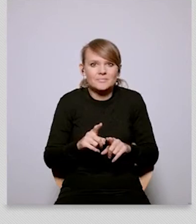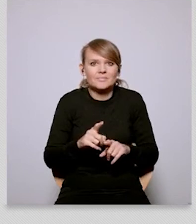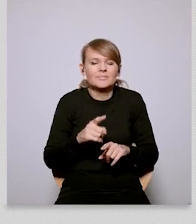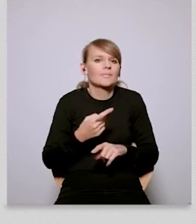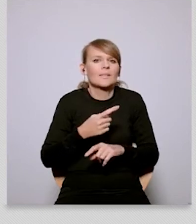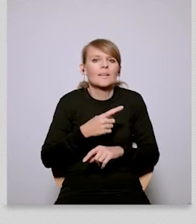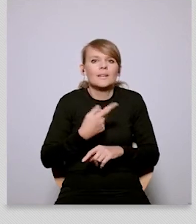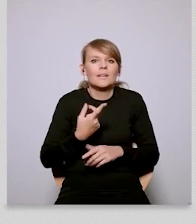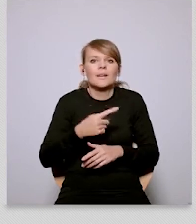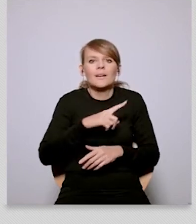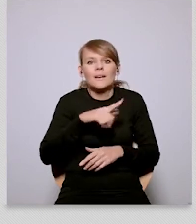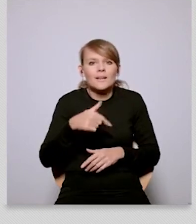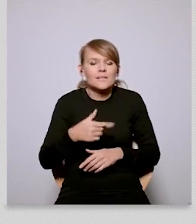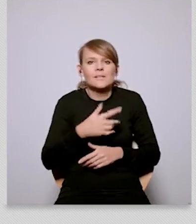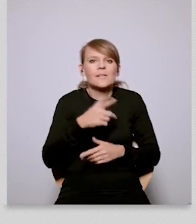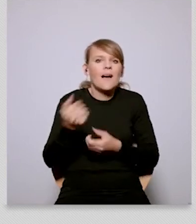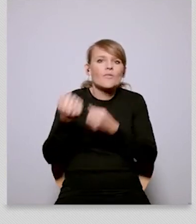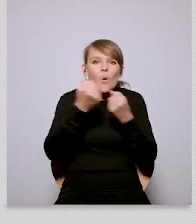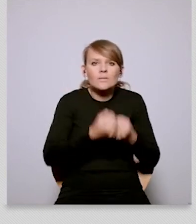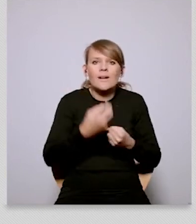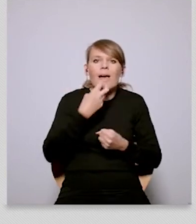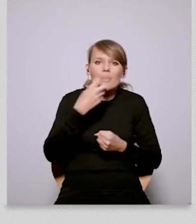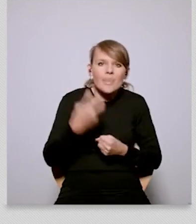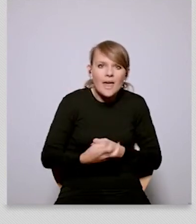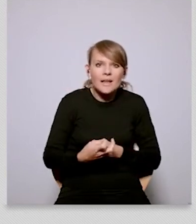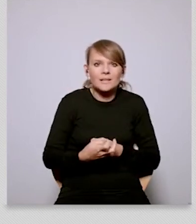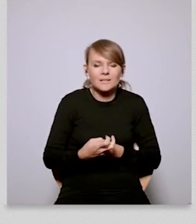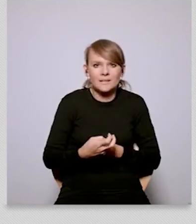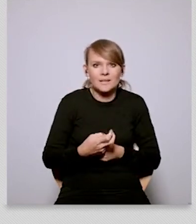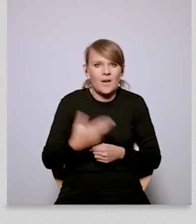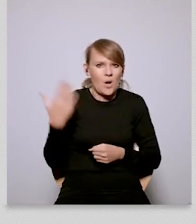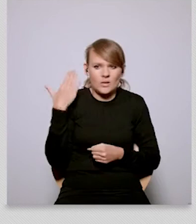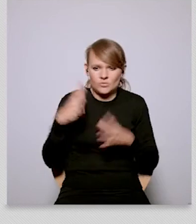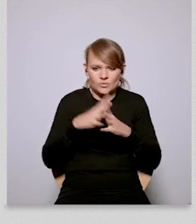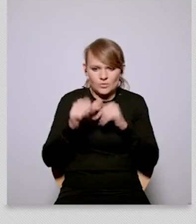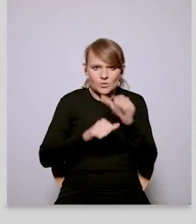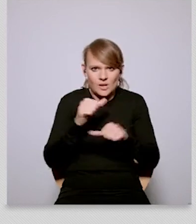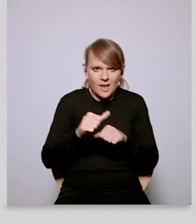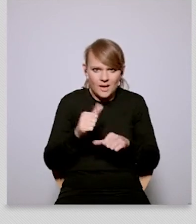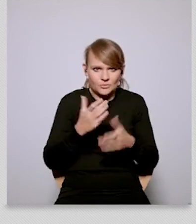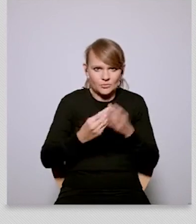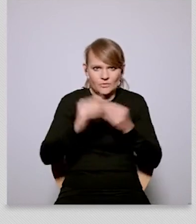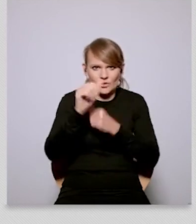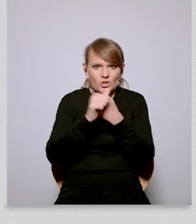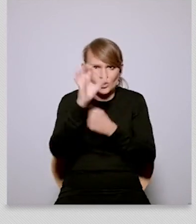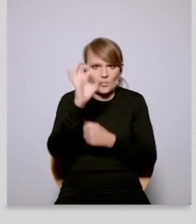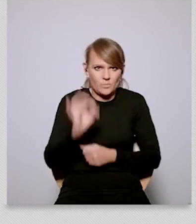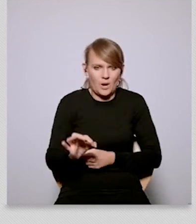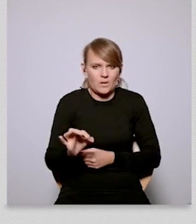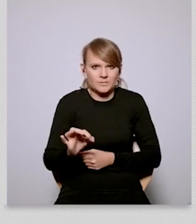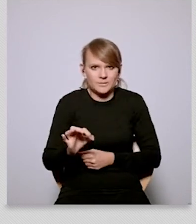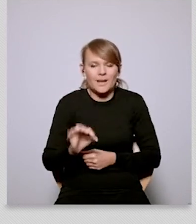zależność od dostaw energetycznych wzrosła w ciągu ostatnich 10 lat o 60% my to akurat